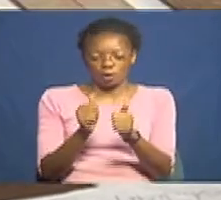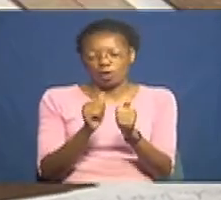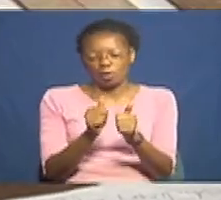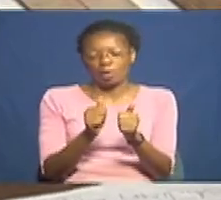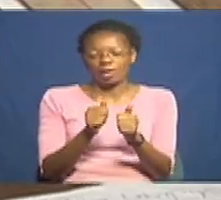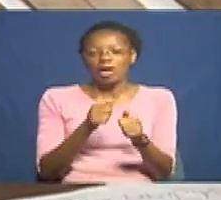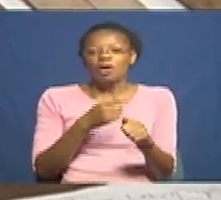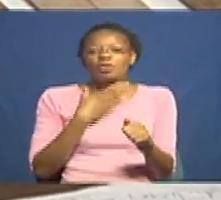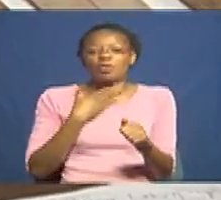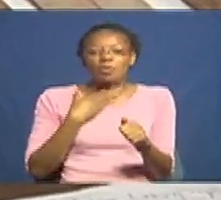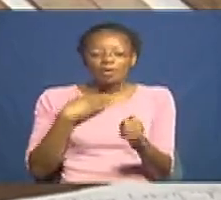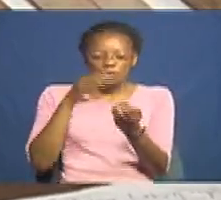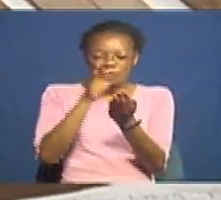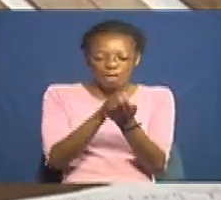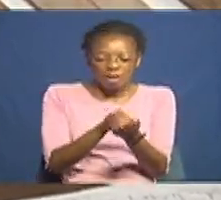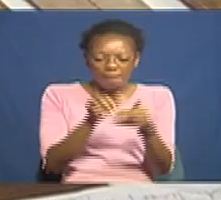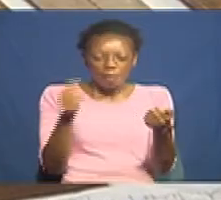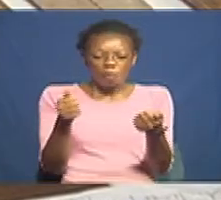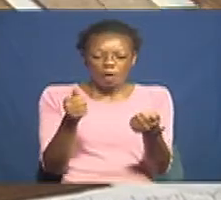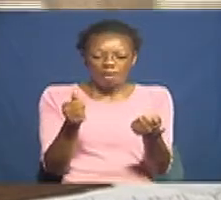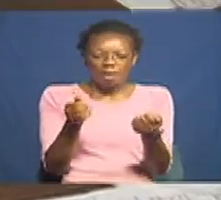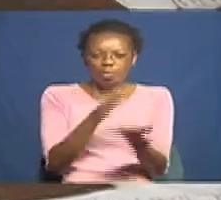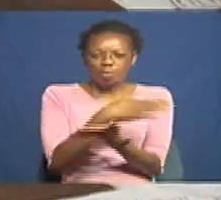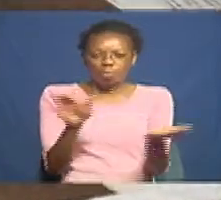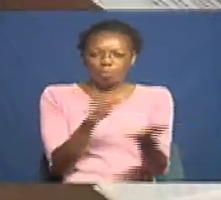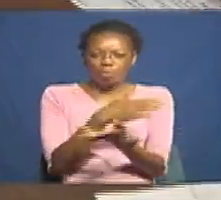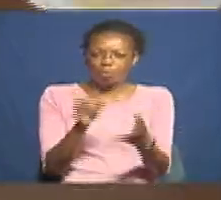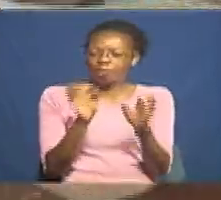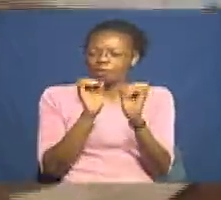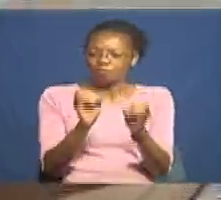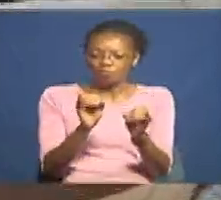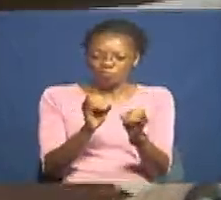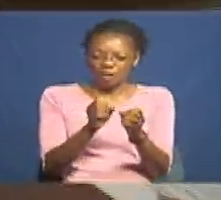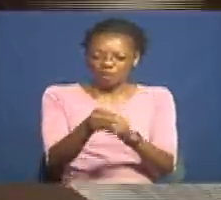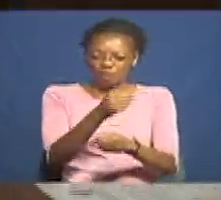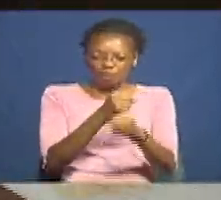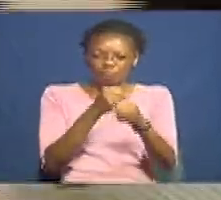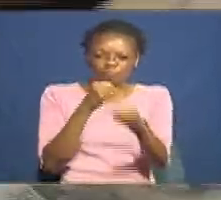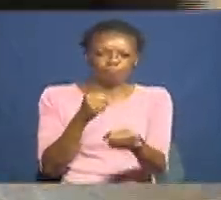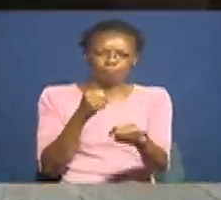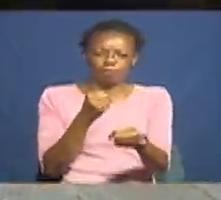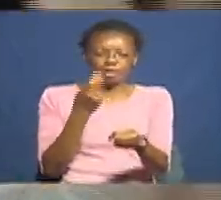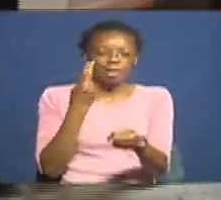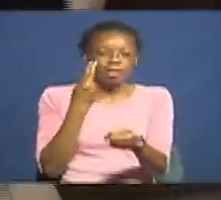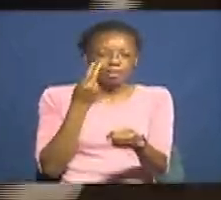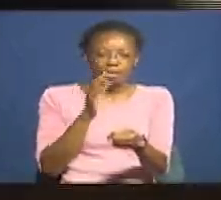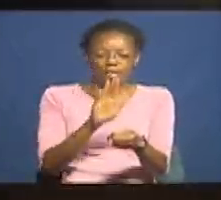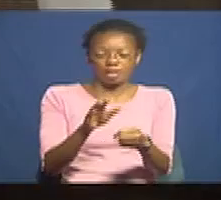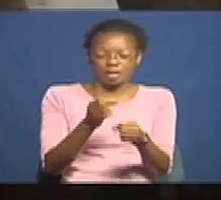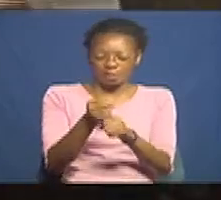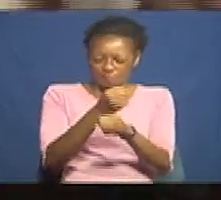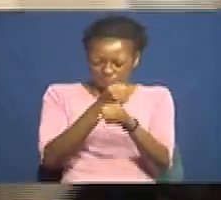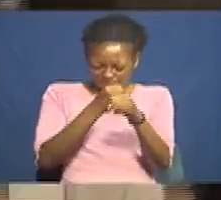kabisa. Alafu natumia dryer kuhakikisha ya kuwa